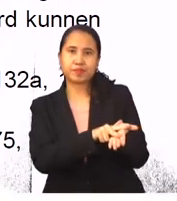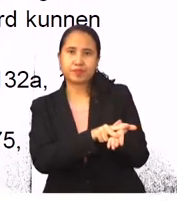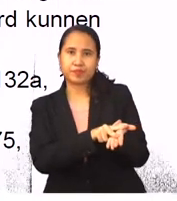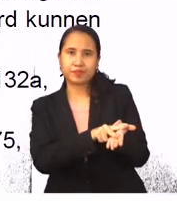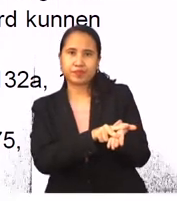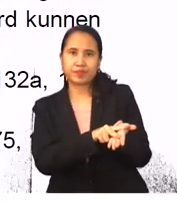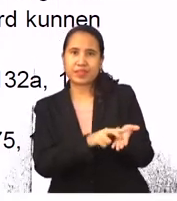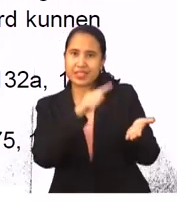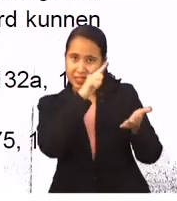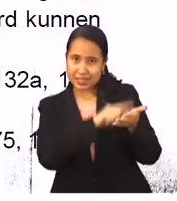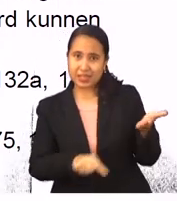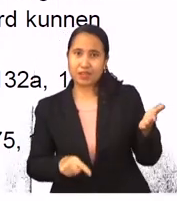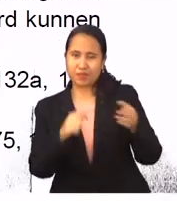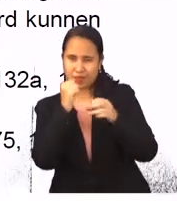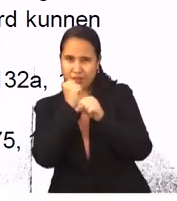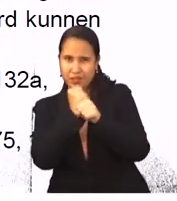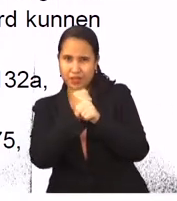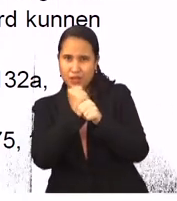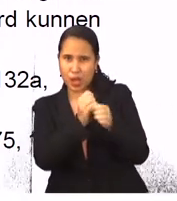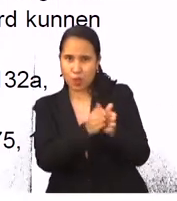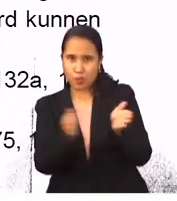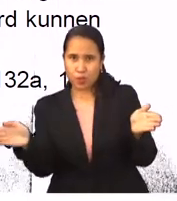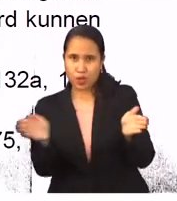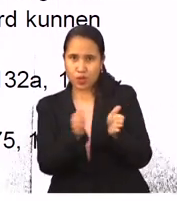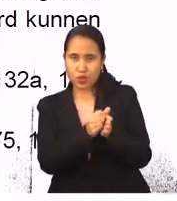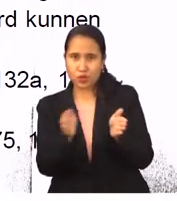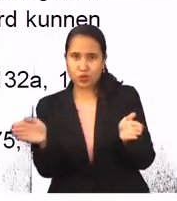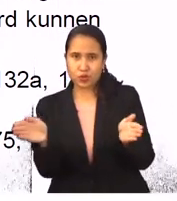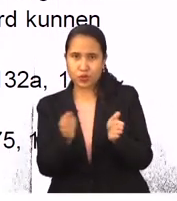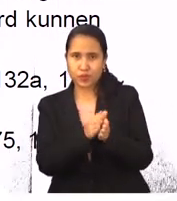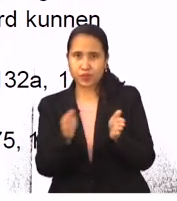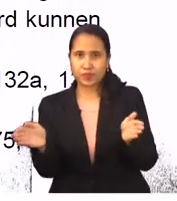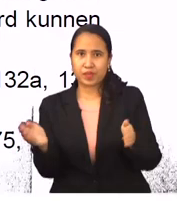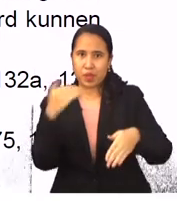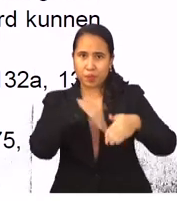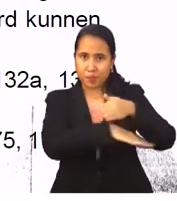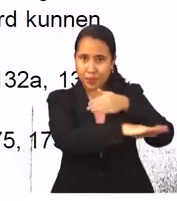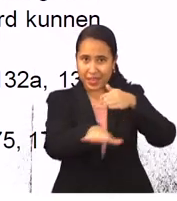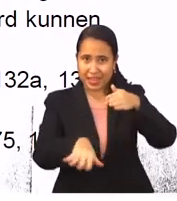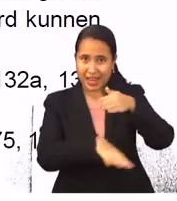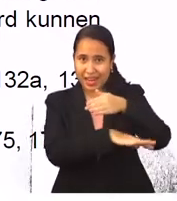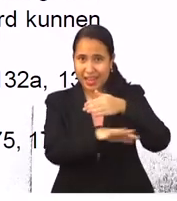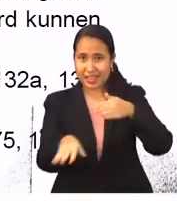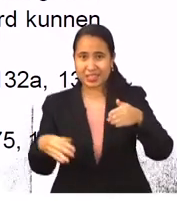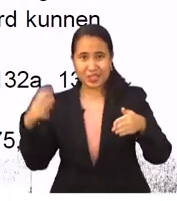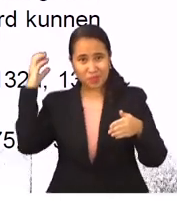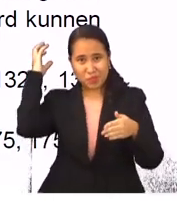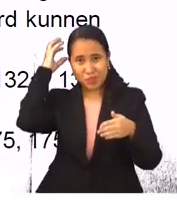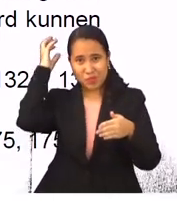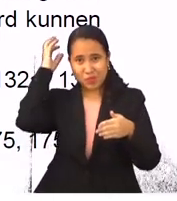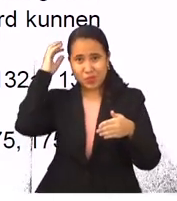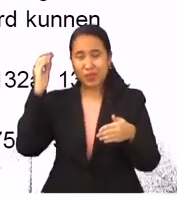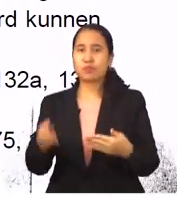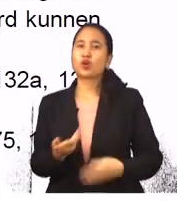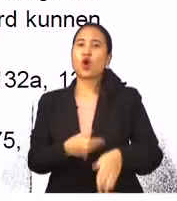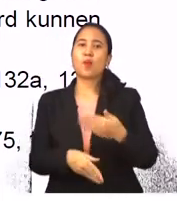betreft strafbare feiten gepleegd in de periode waarin het binnenlands conflict in Suriname zich heeft